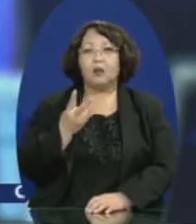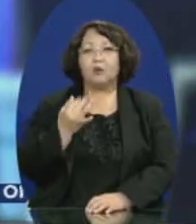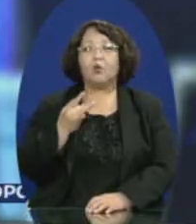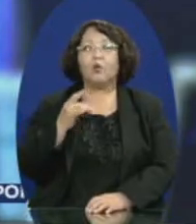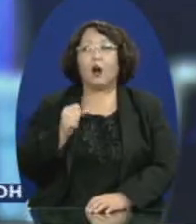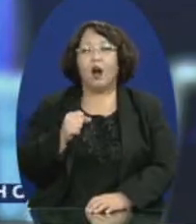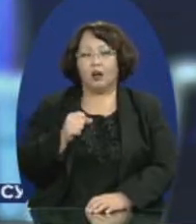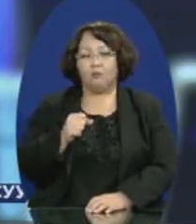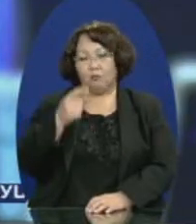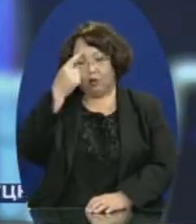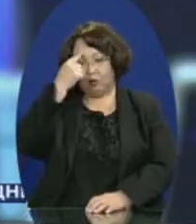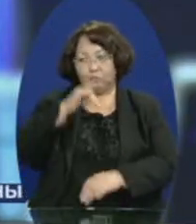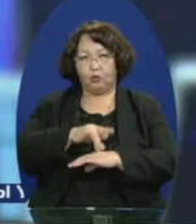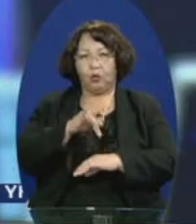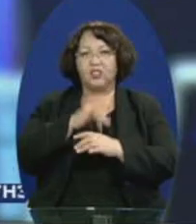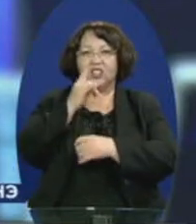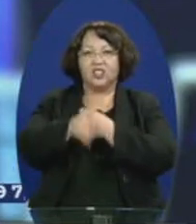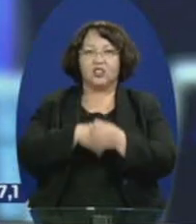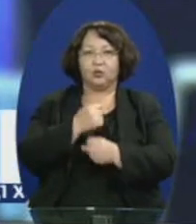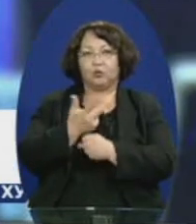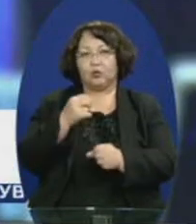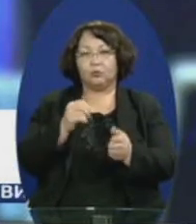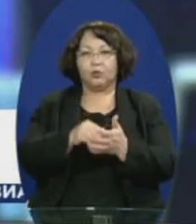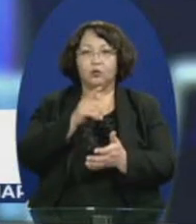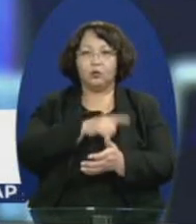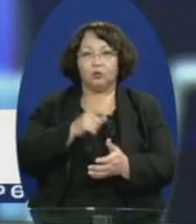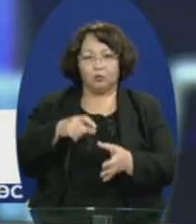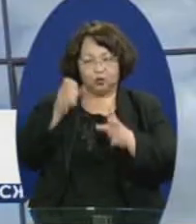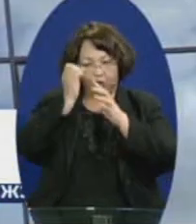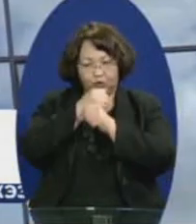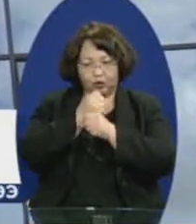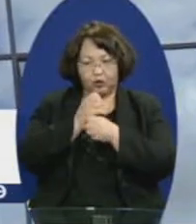төв жилд 30 гаруй мянган иргэнд үйлчлэх боломжтой юм байна.